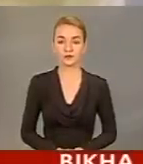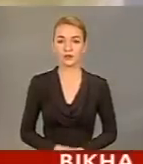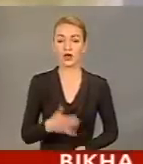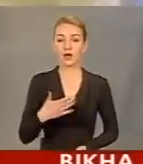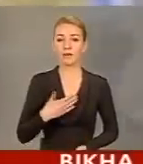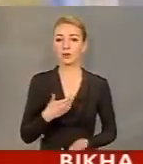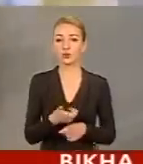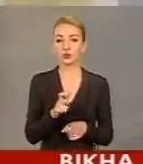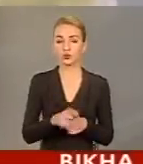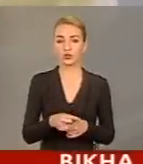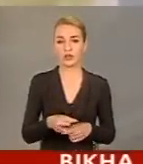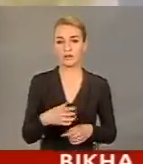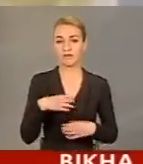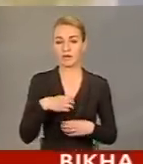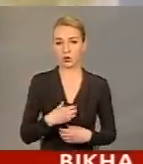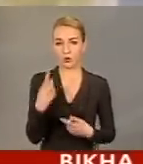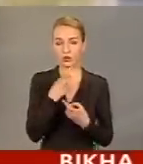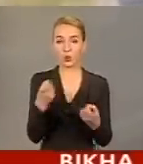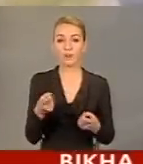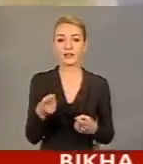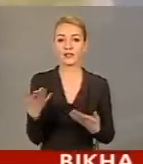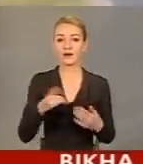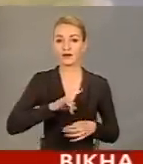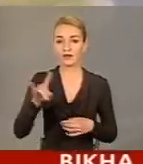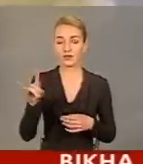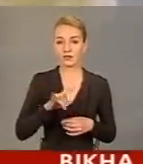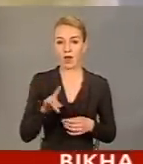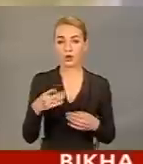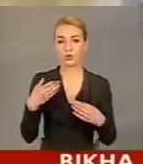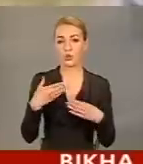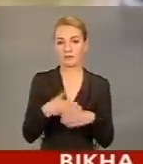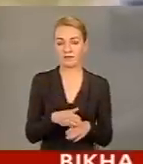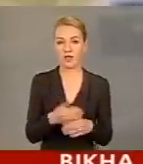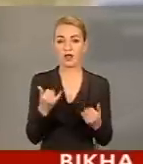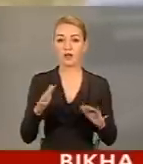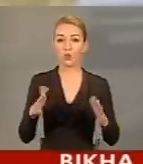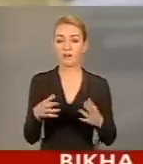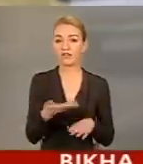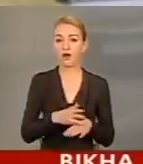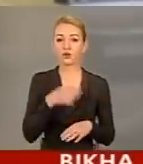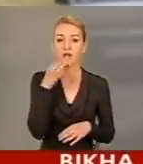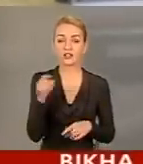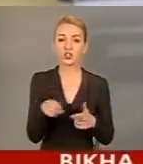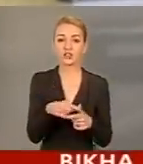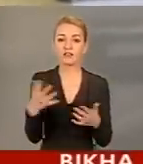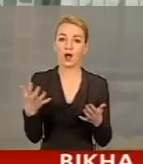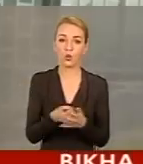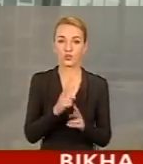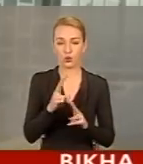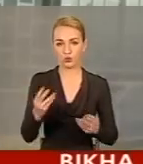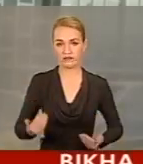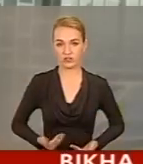Мені дуже прикро повідомити, що літак, котрий здійснював рейс Барселона-Дюссельдорф, розбився. На даний момент важко сказати, чи вдалося комусь